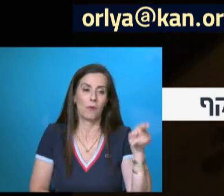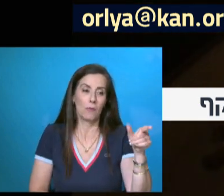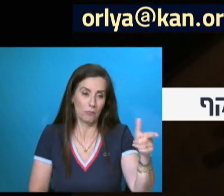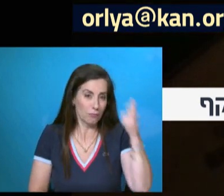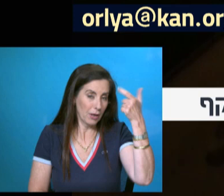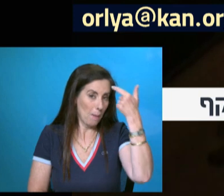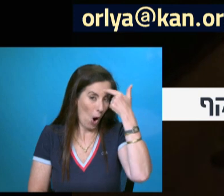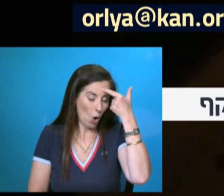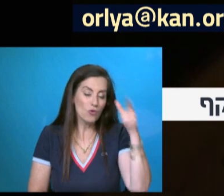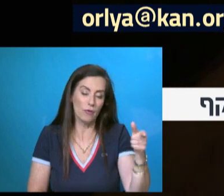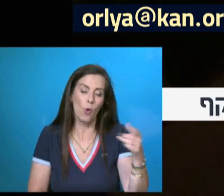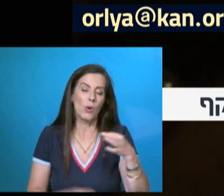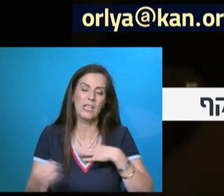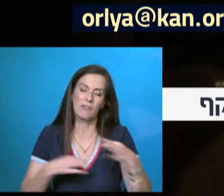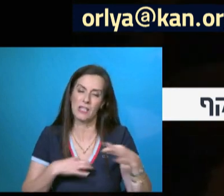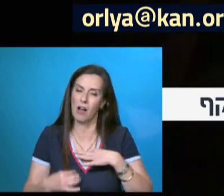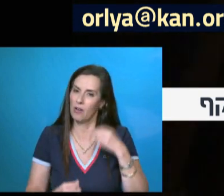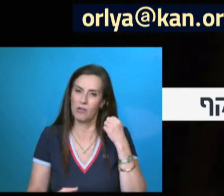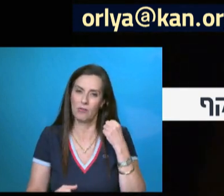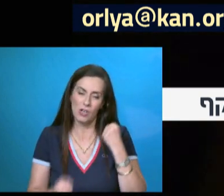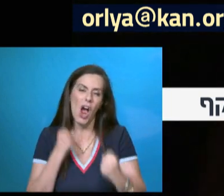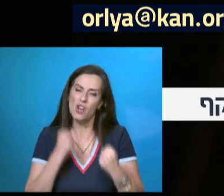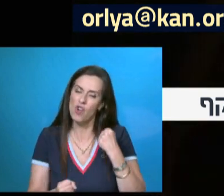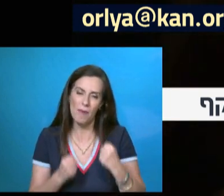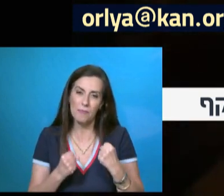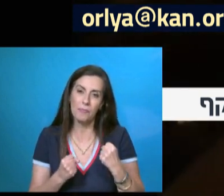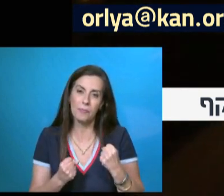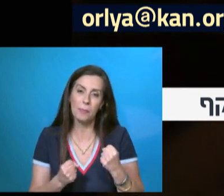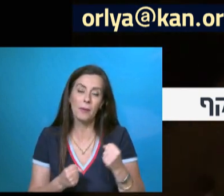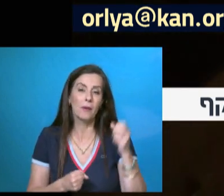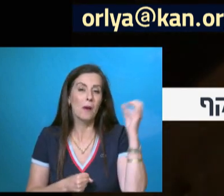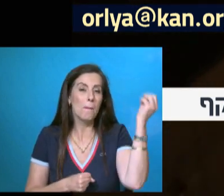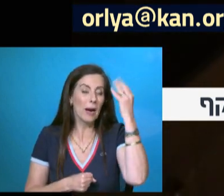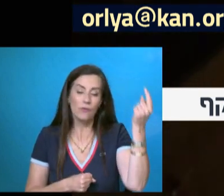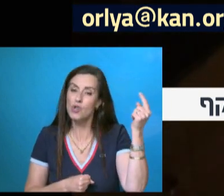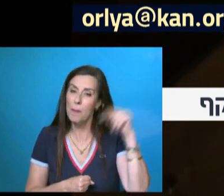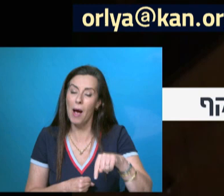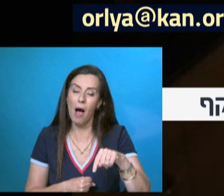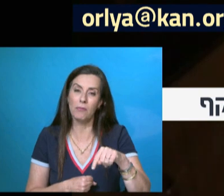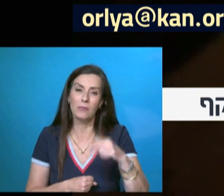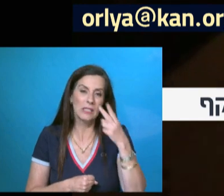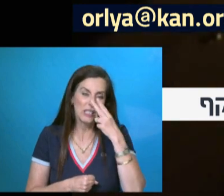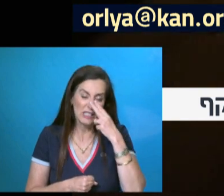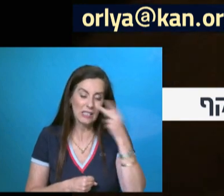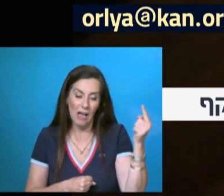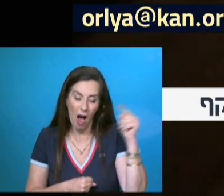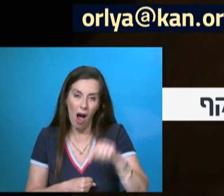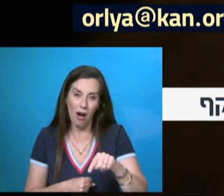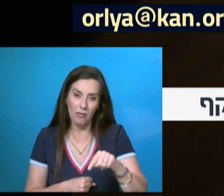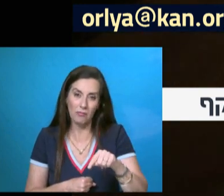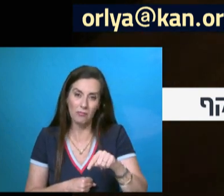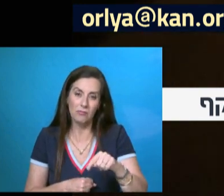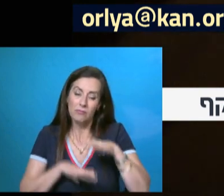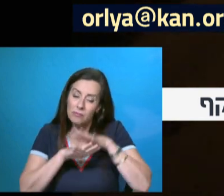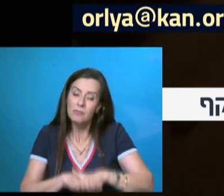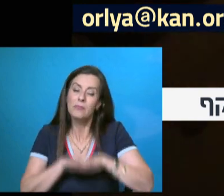וגורם לפציעתו האנושה. צוות מגן דוד אדום, שטיפול נמרץ שמגיע למקום, במשך דקות